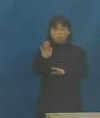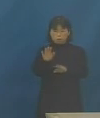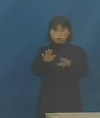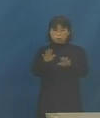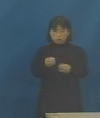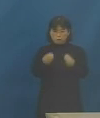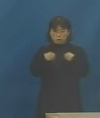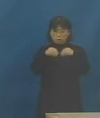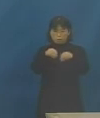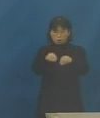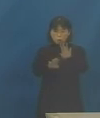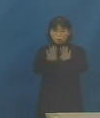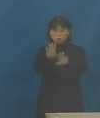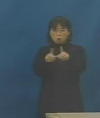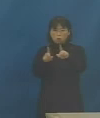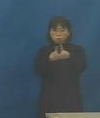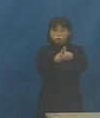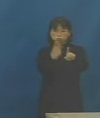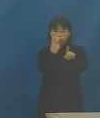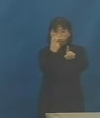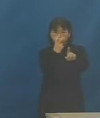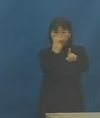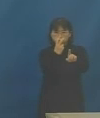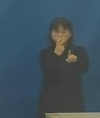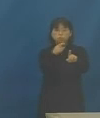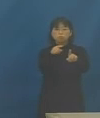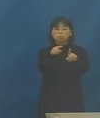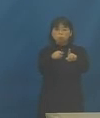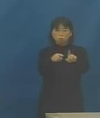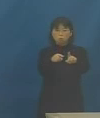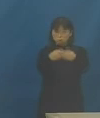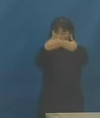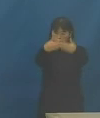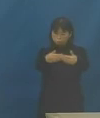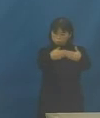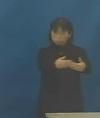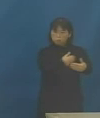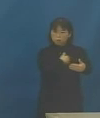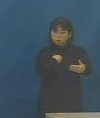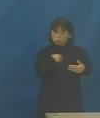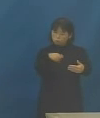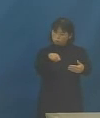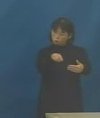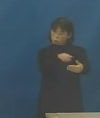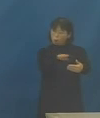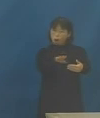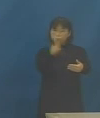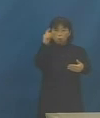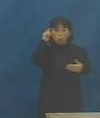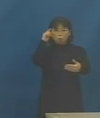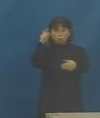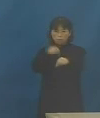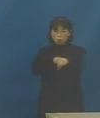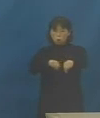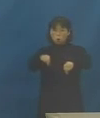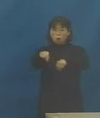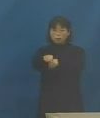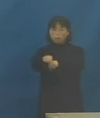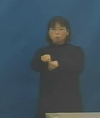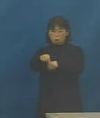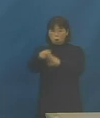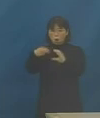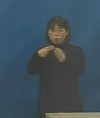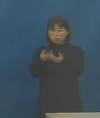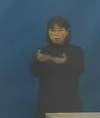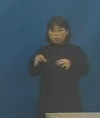ていますのでそこのお腹に取り込めるところがあるとは思うんですがかた後で飲食店街